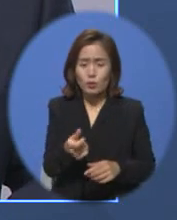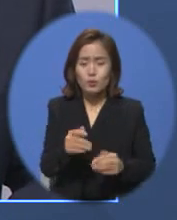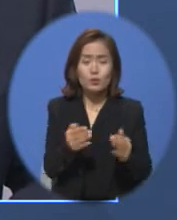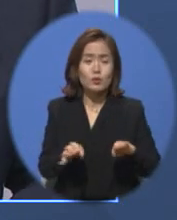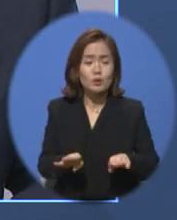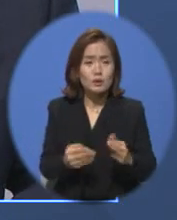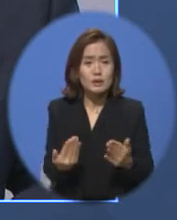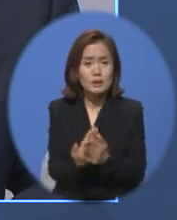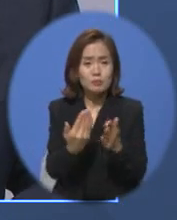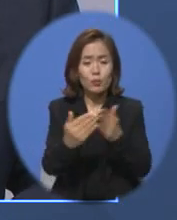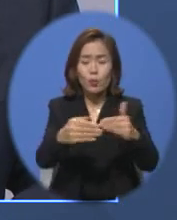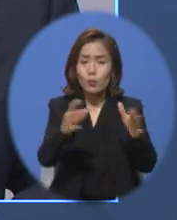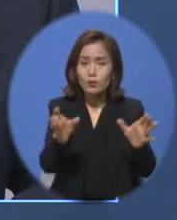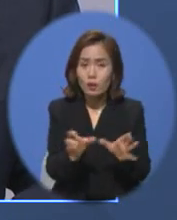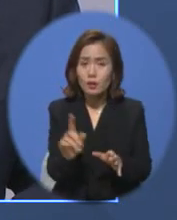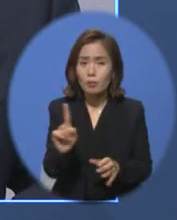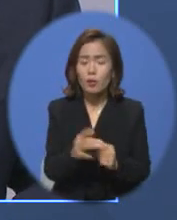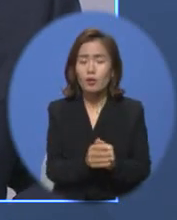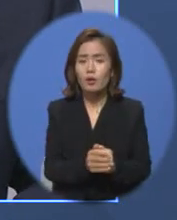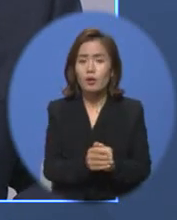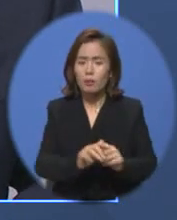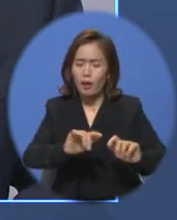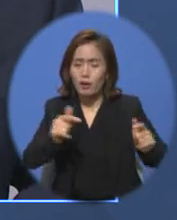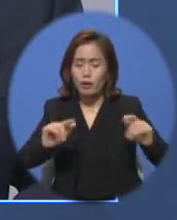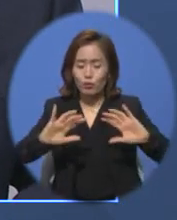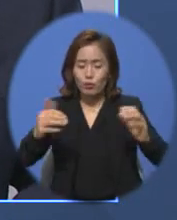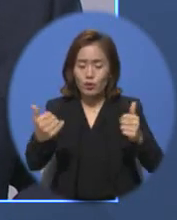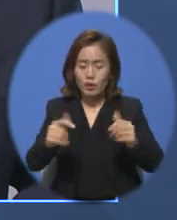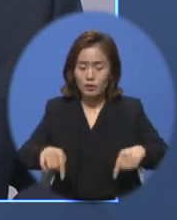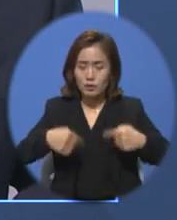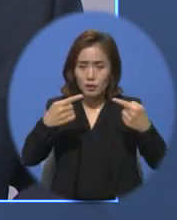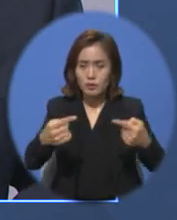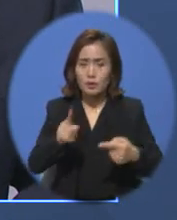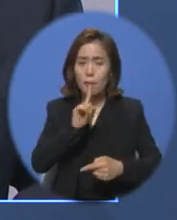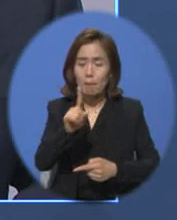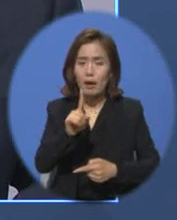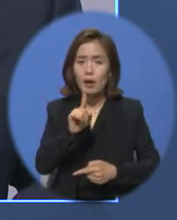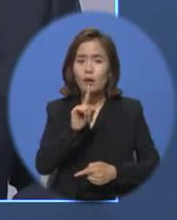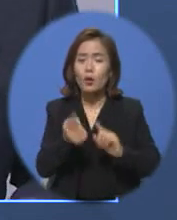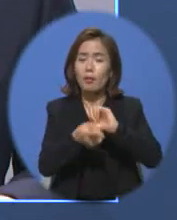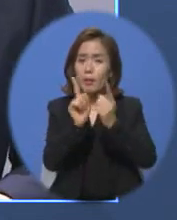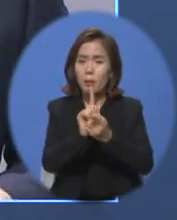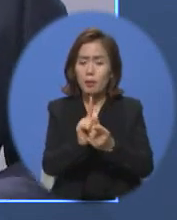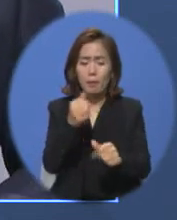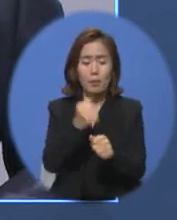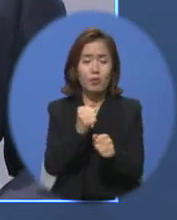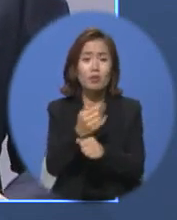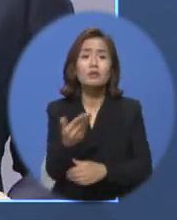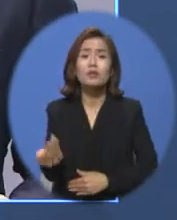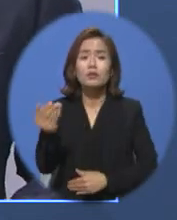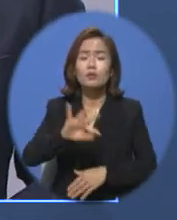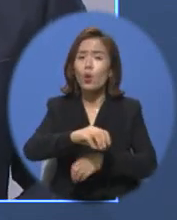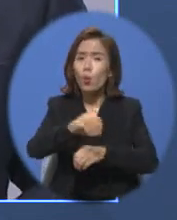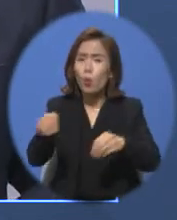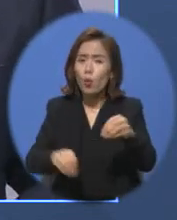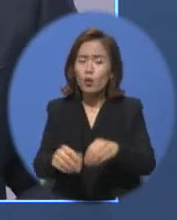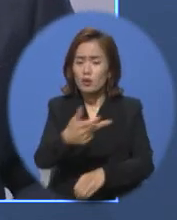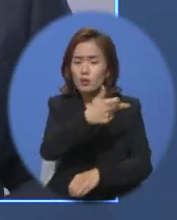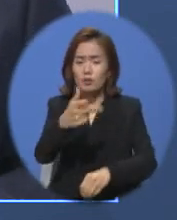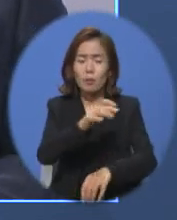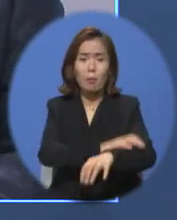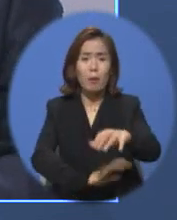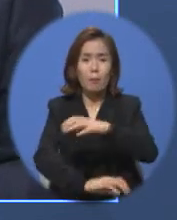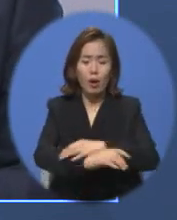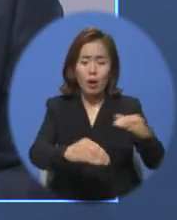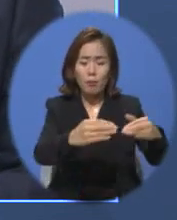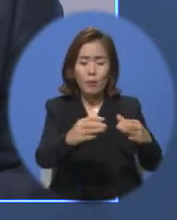우리정의당과같은소수진보정당들이 국회에진출하여 다양한국민의목소리를대변할수있도록만들어졌지만 ,현재는기득권층두거대정당의의석수를 늘리기